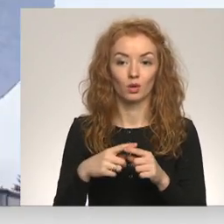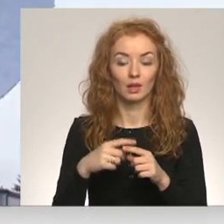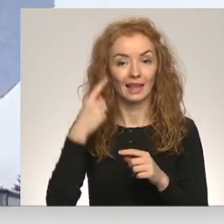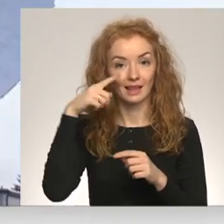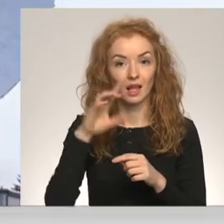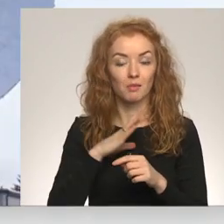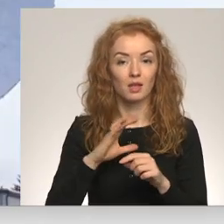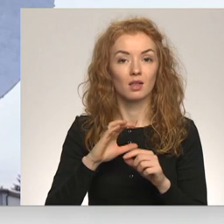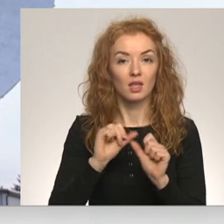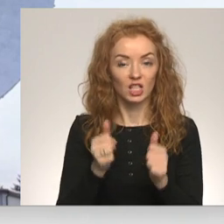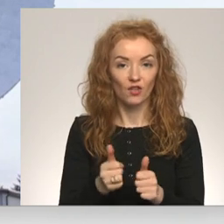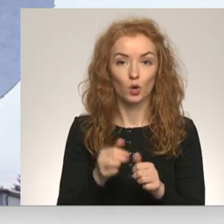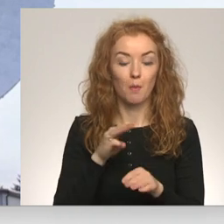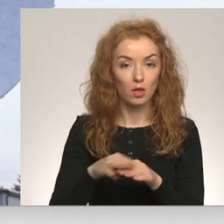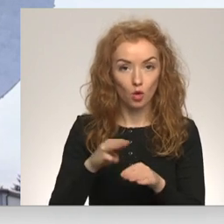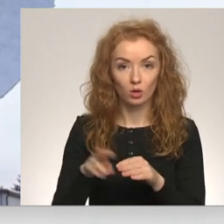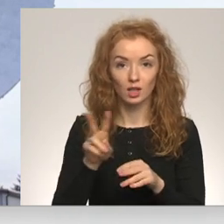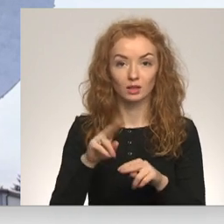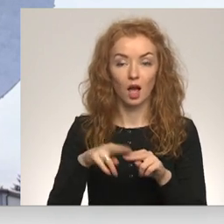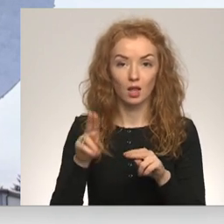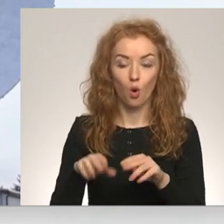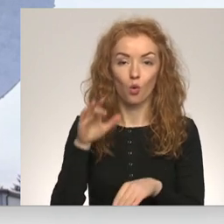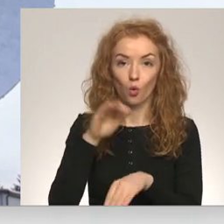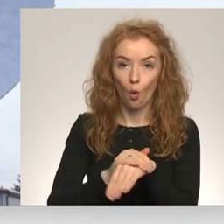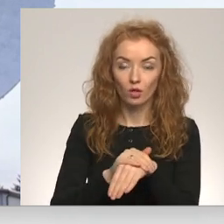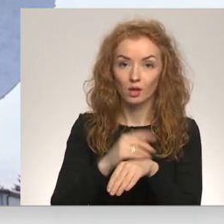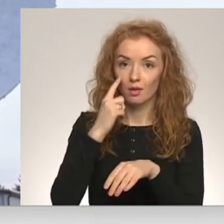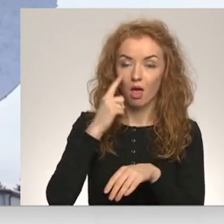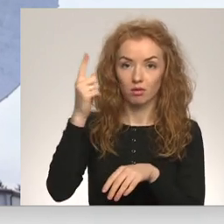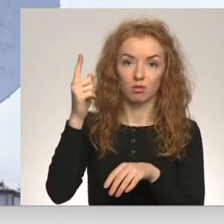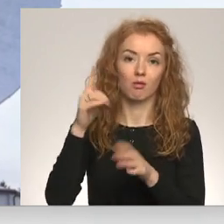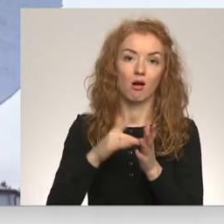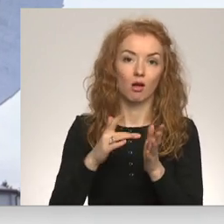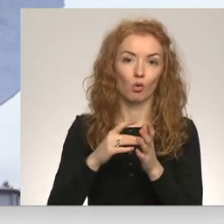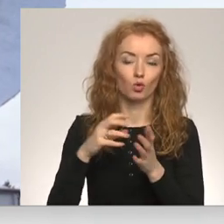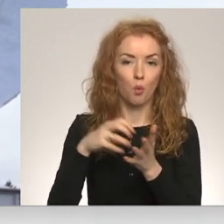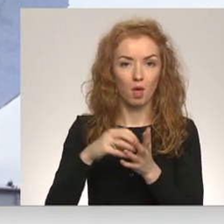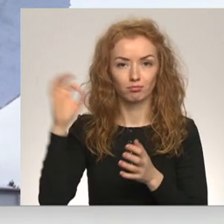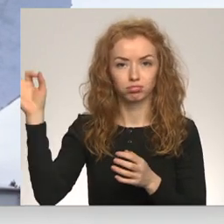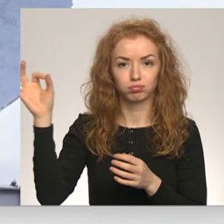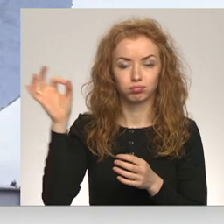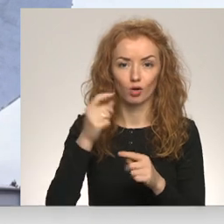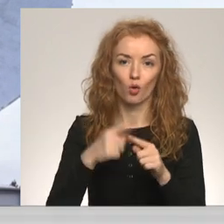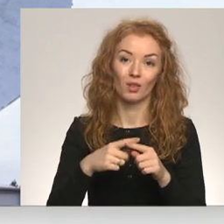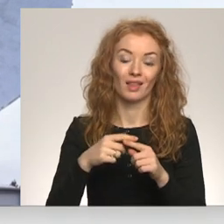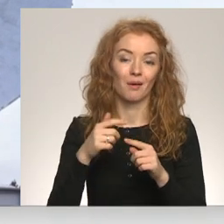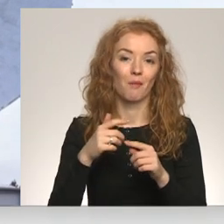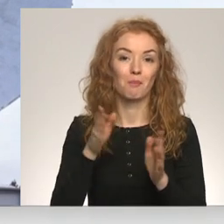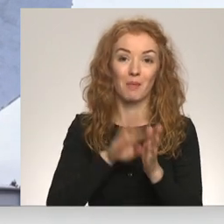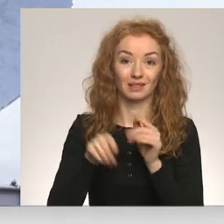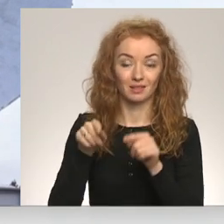izveidot metodes, kas atļauj detektēt objektus kosmosa, kas parastiem līdzekļiem varbūt nav